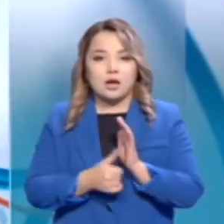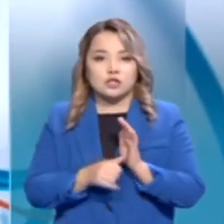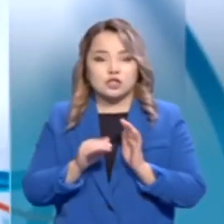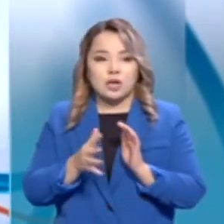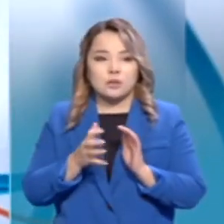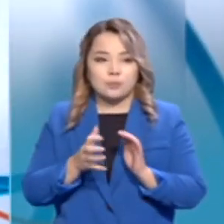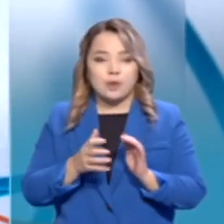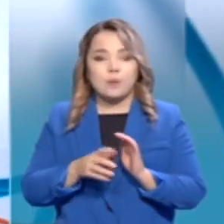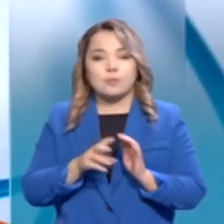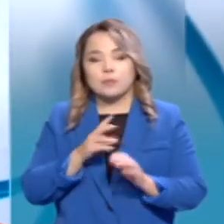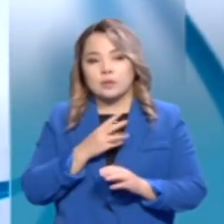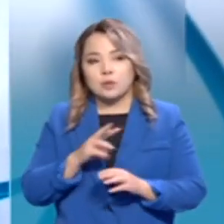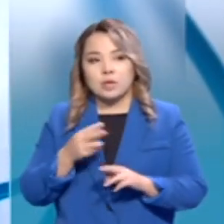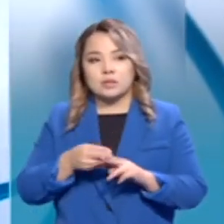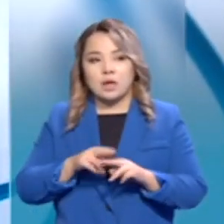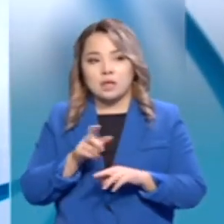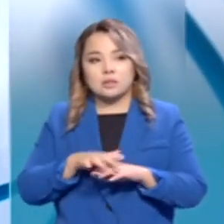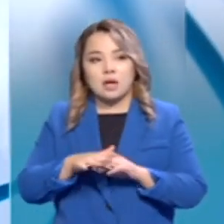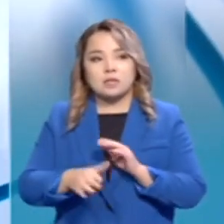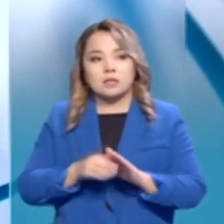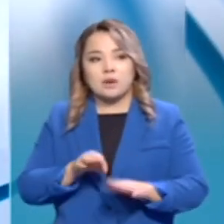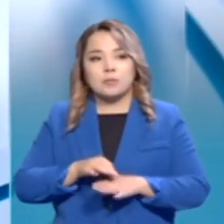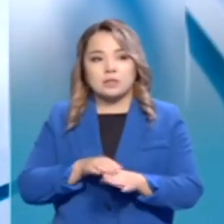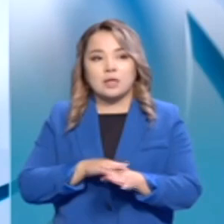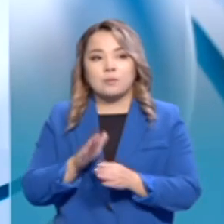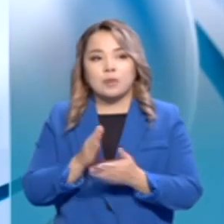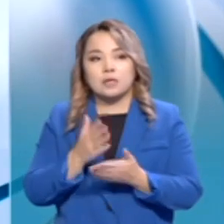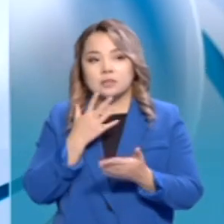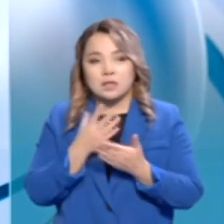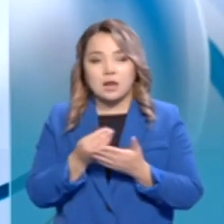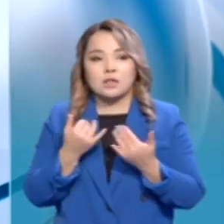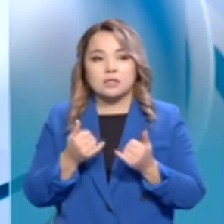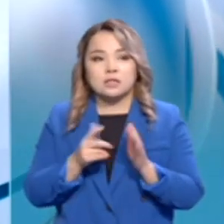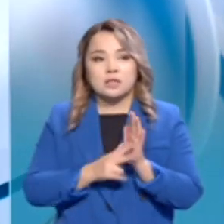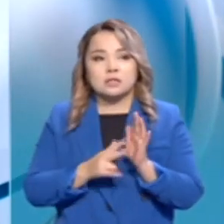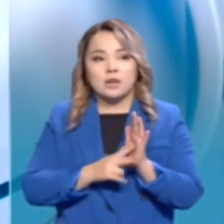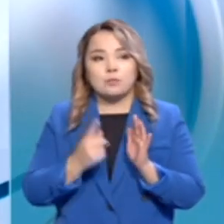миллионға жоқ сайлаушы Қасым-Жомарт Тоқаевты таңдапты. Яғни дауыс бергендердің